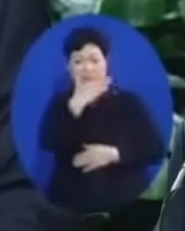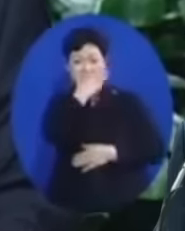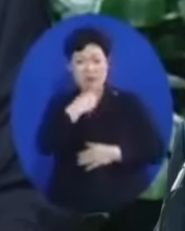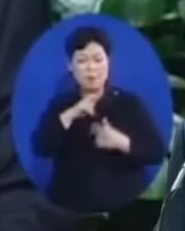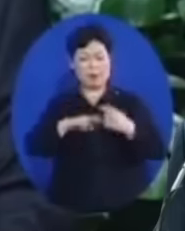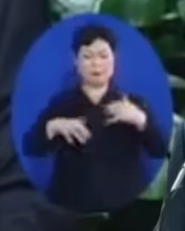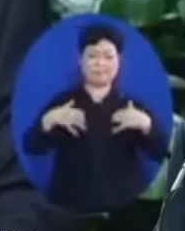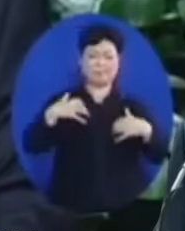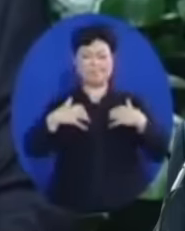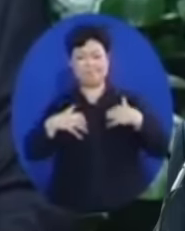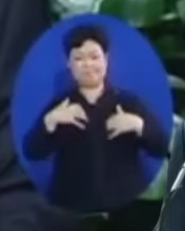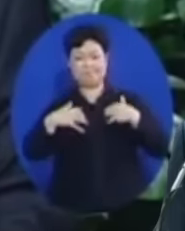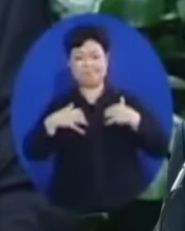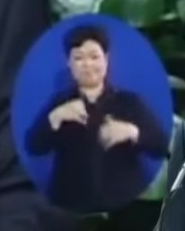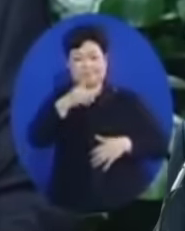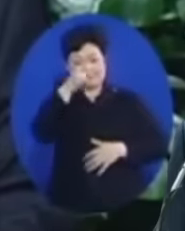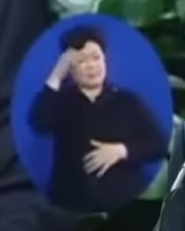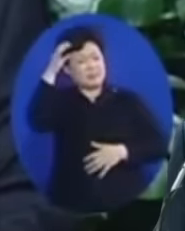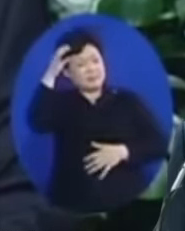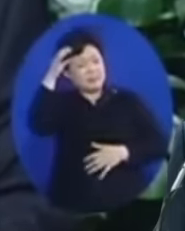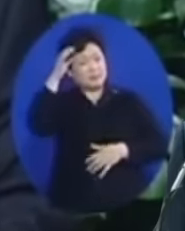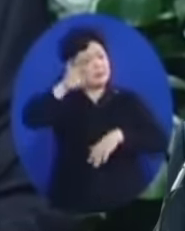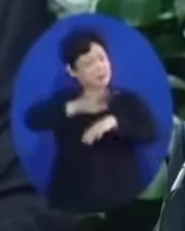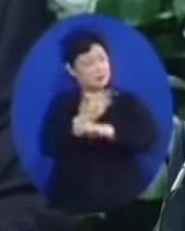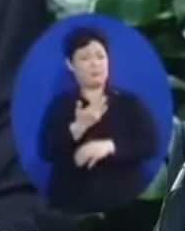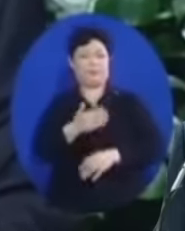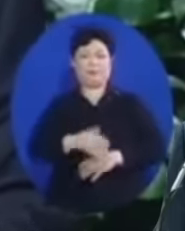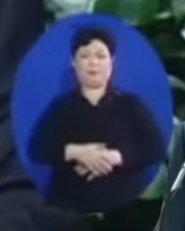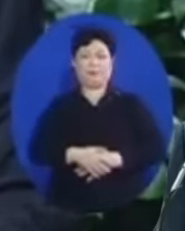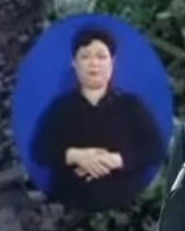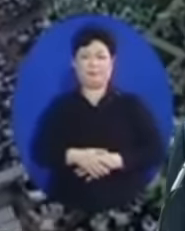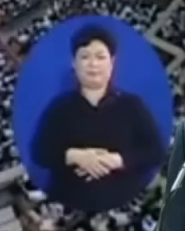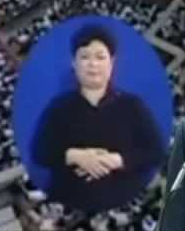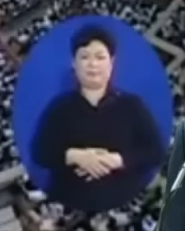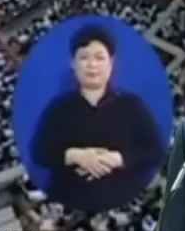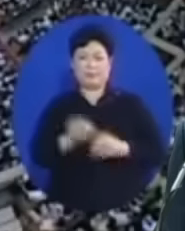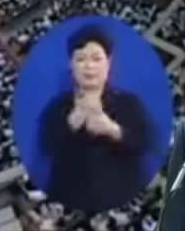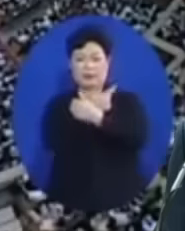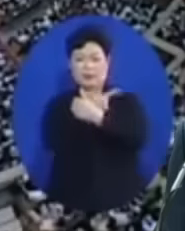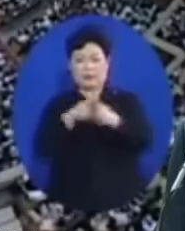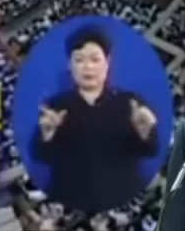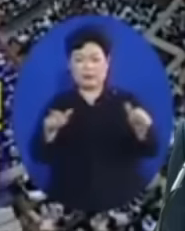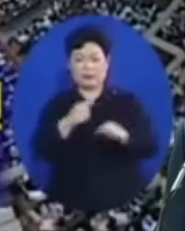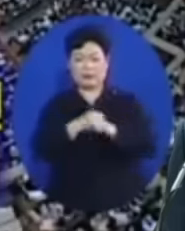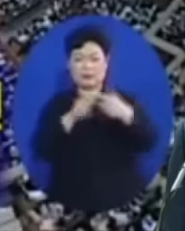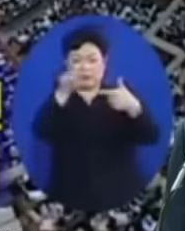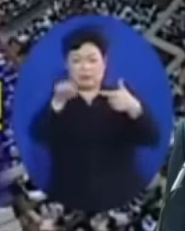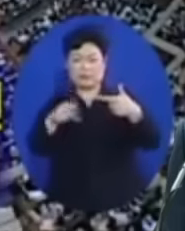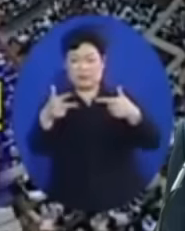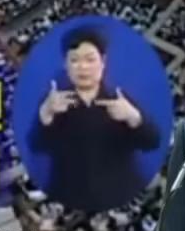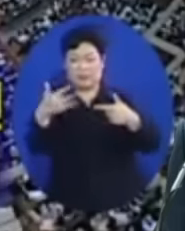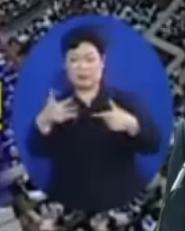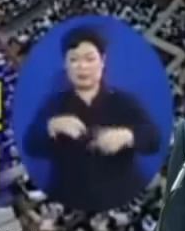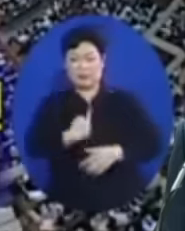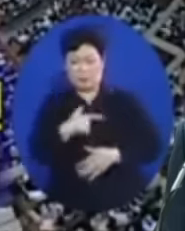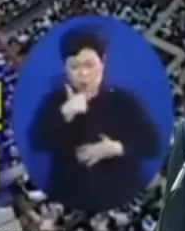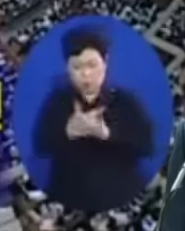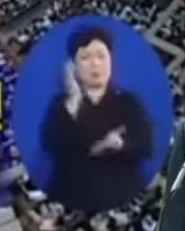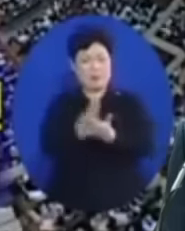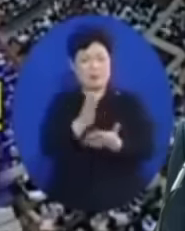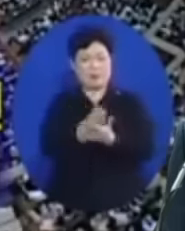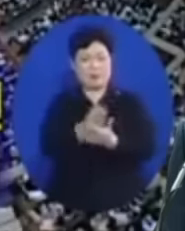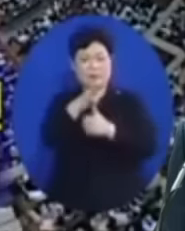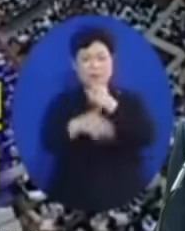행복과 기쁨을 거둘 것이라고 기대하는 것은 잘못된 것입니다. 갈라디아서 6장 7절로 8절에 스스로 속이지